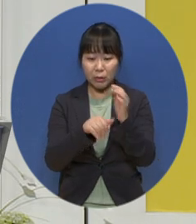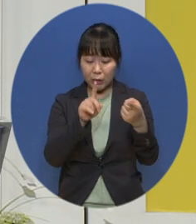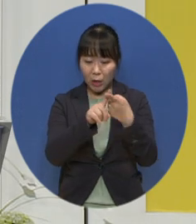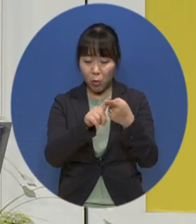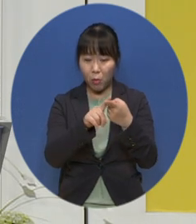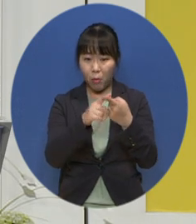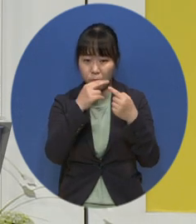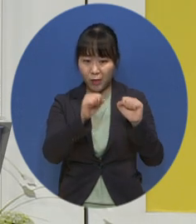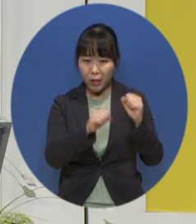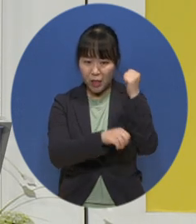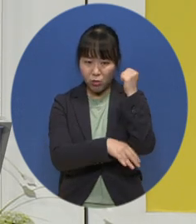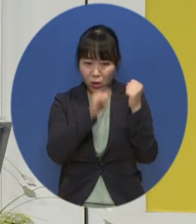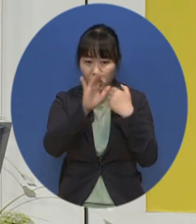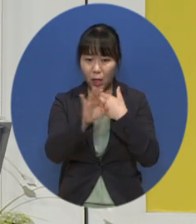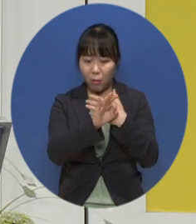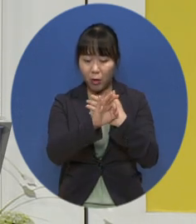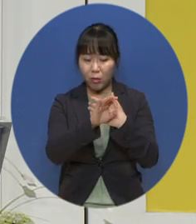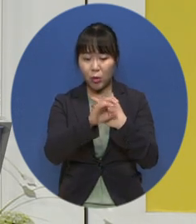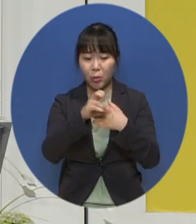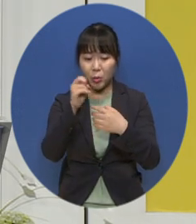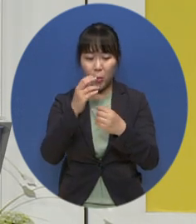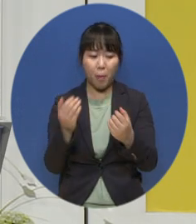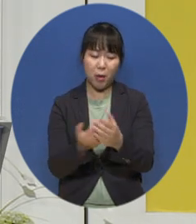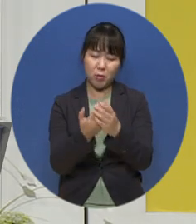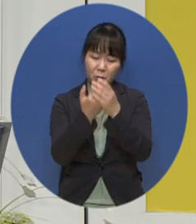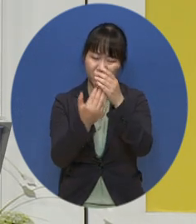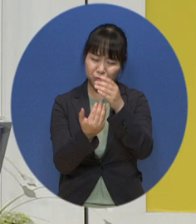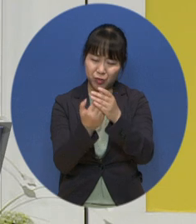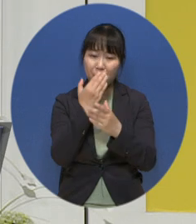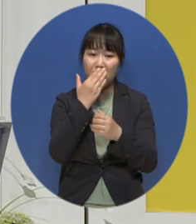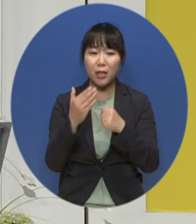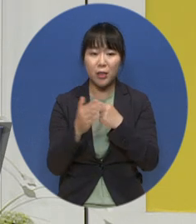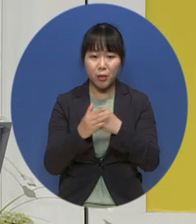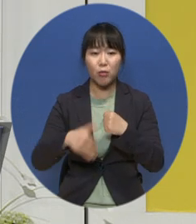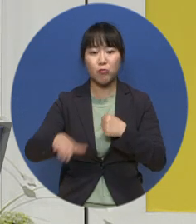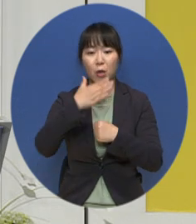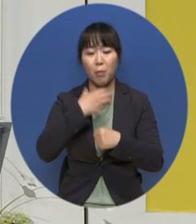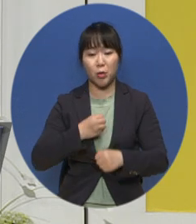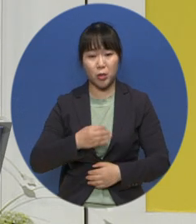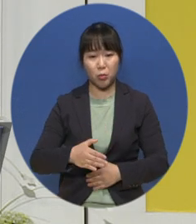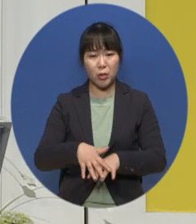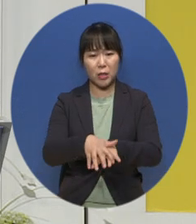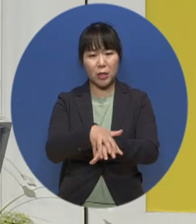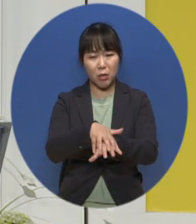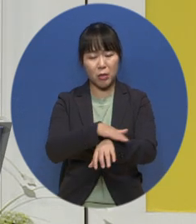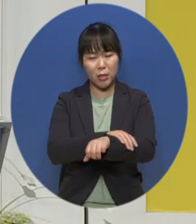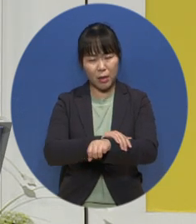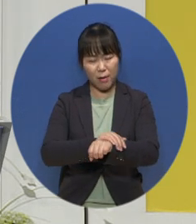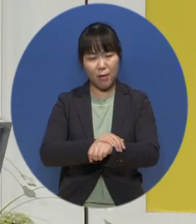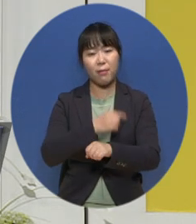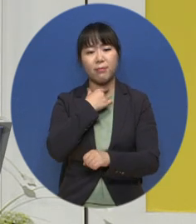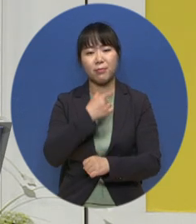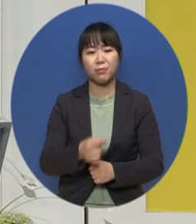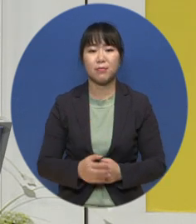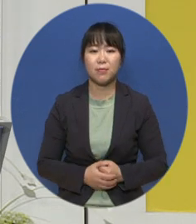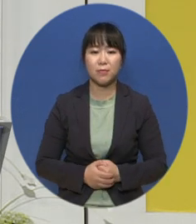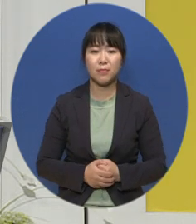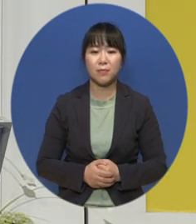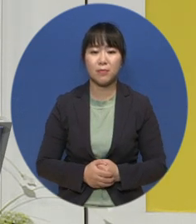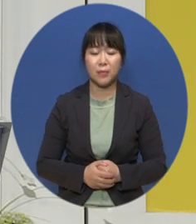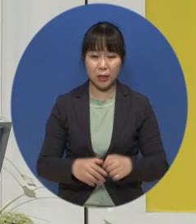아니냐 기도의 사회에서 싹이 나는 거 아닙니까 그래서 우리나라 복지도 예 좀 체계적으로 했으면 좋겠어요 예